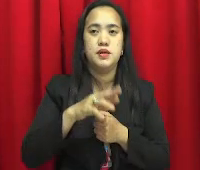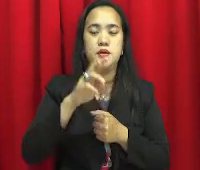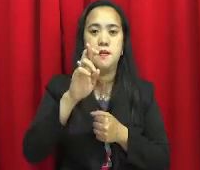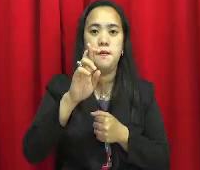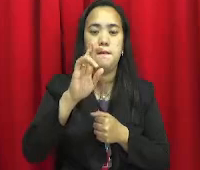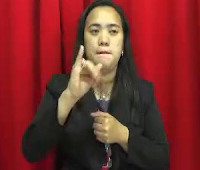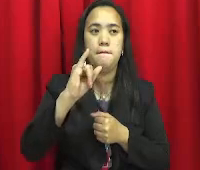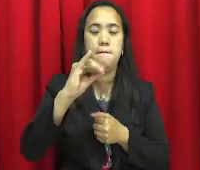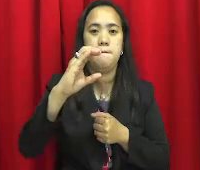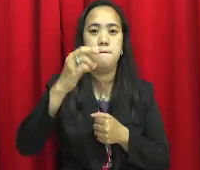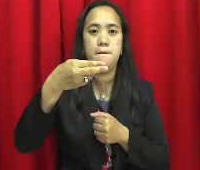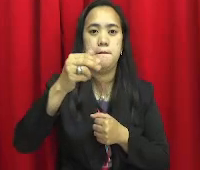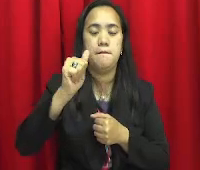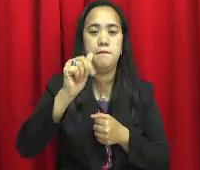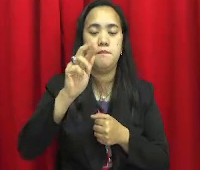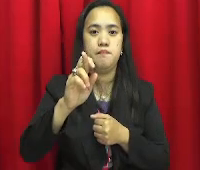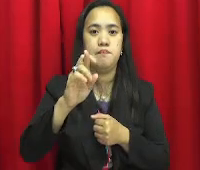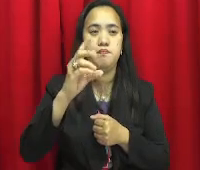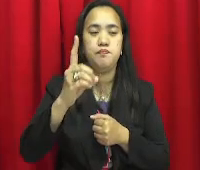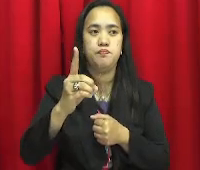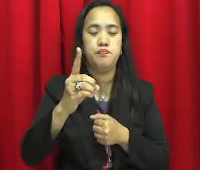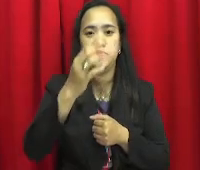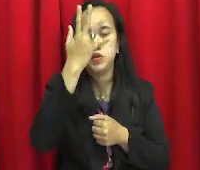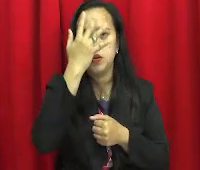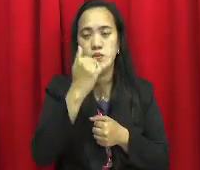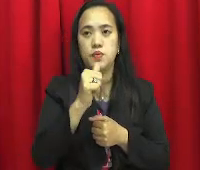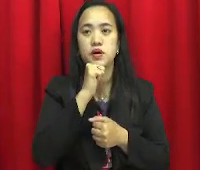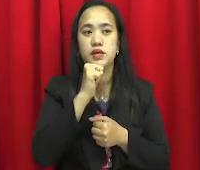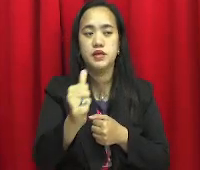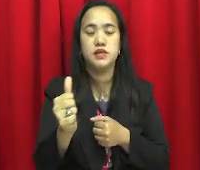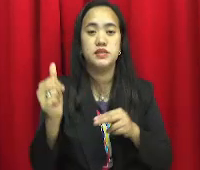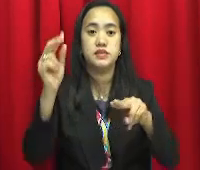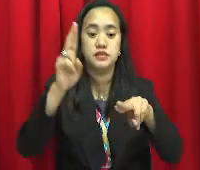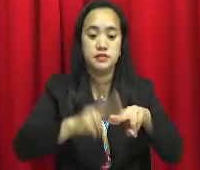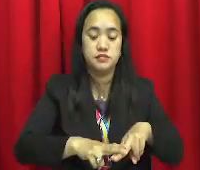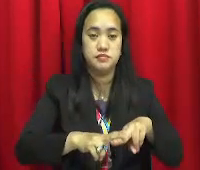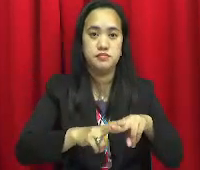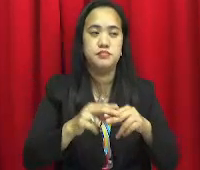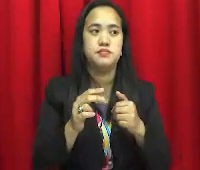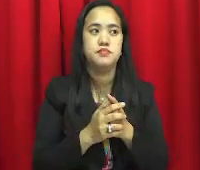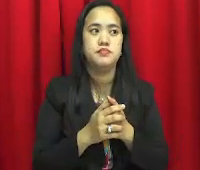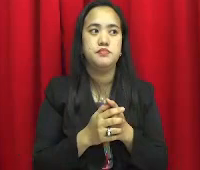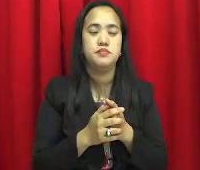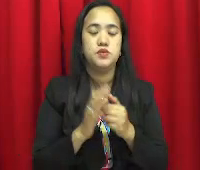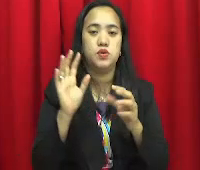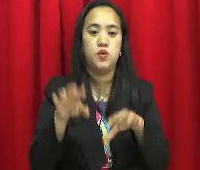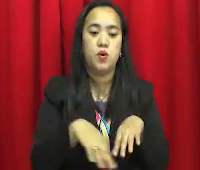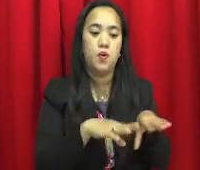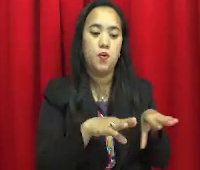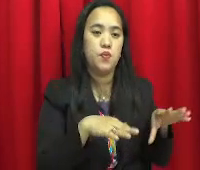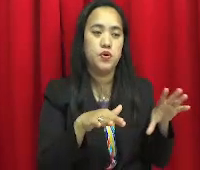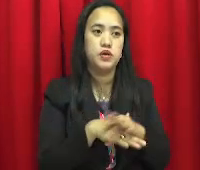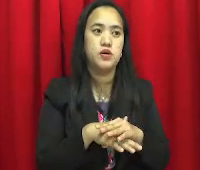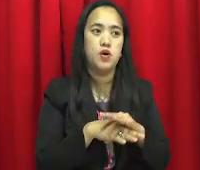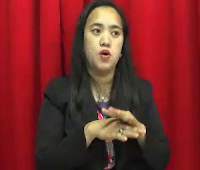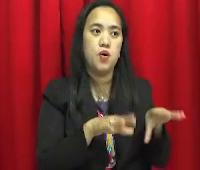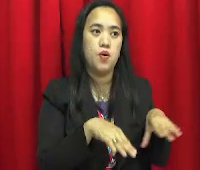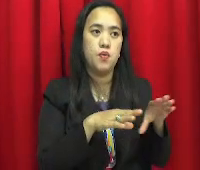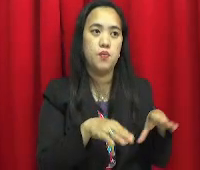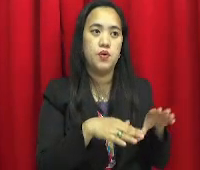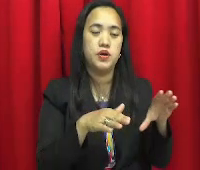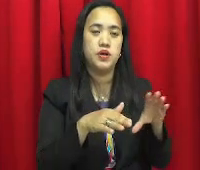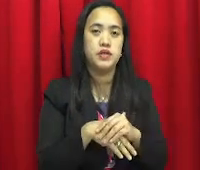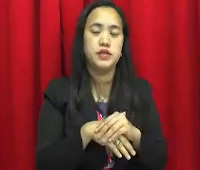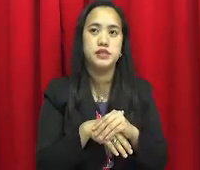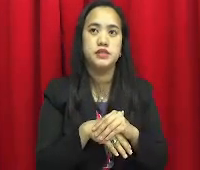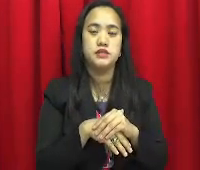kaysa magtrabaho siya sa labas, sabi ko, bakit hindi ka na lang dito sa loob sa simbahan magtrabaho? Alright. Tulad kaysa nag-hire din naman tayo ng mga trabahador